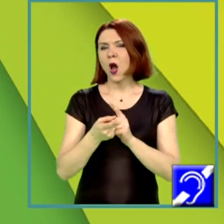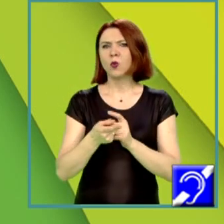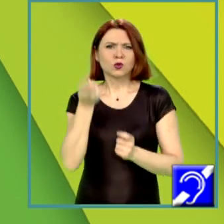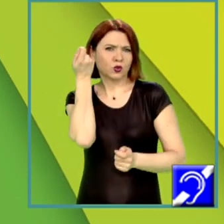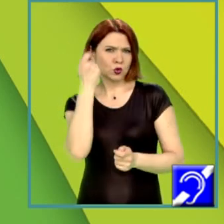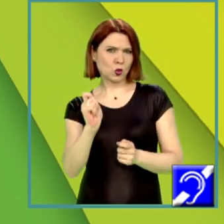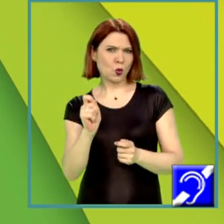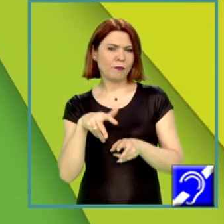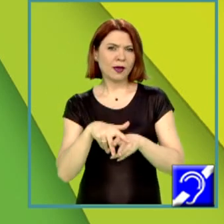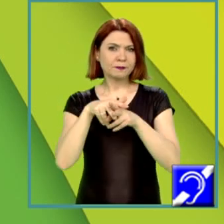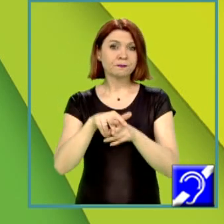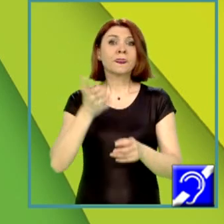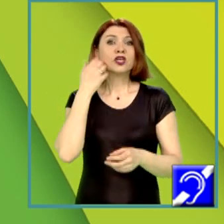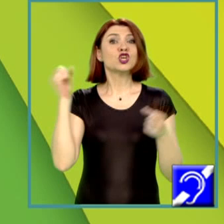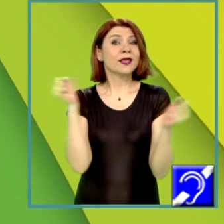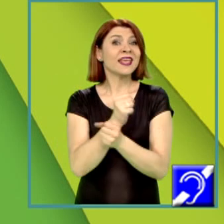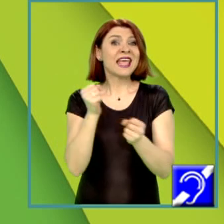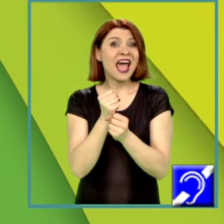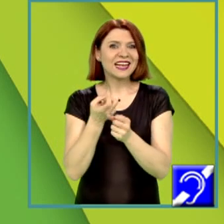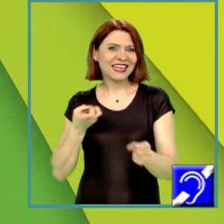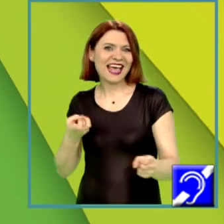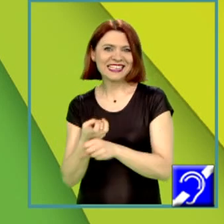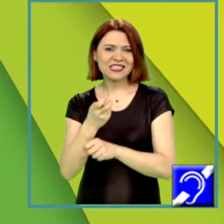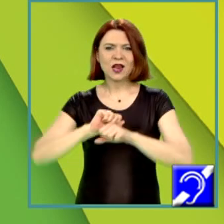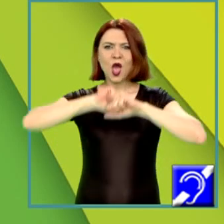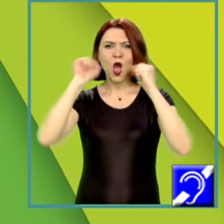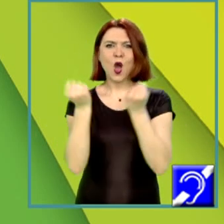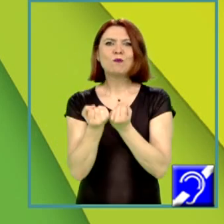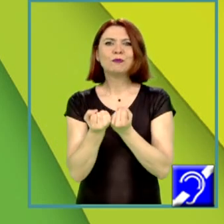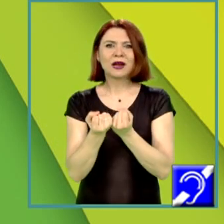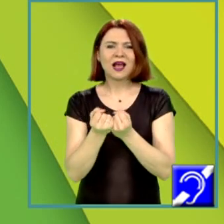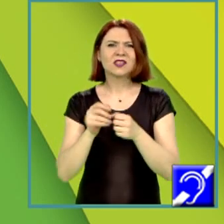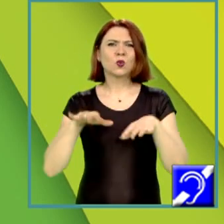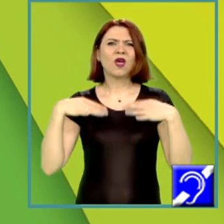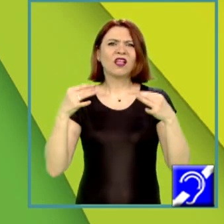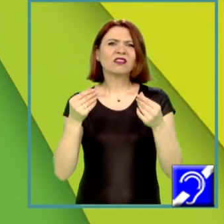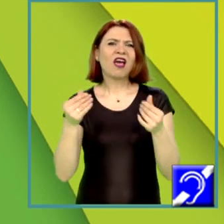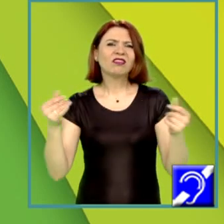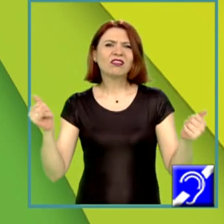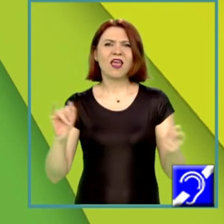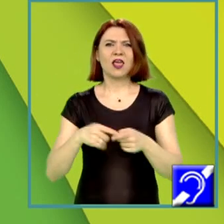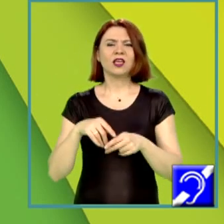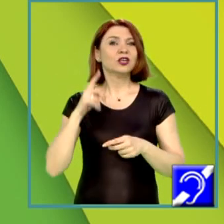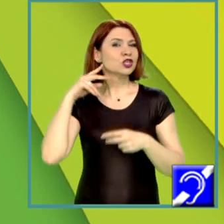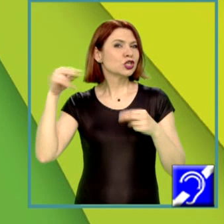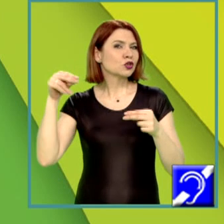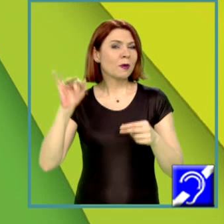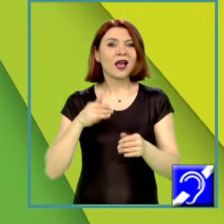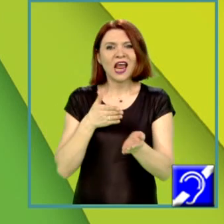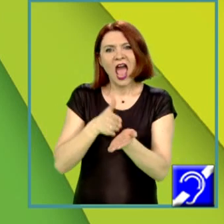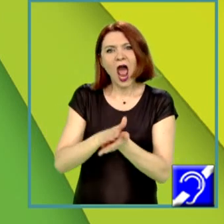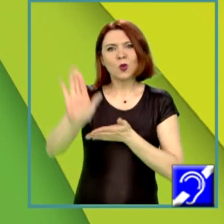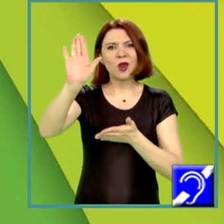scumpe iar în timpul iernii la sânii îmbrăcați în Valtra pur dantelate și împodobite cu zurgălăi care